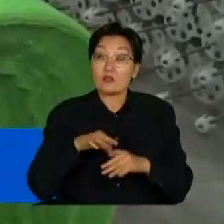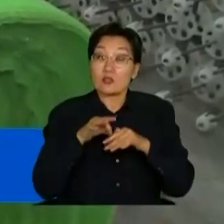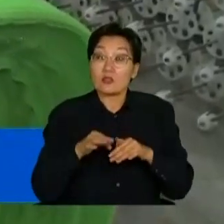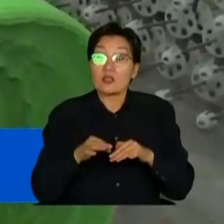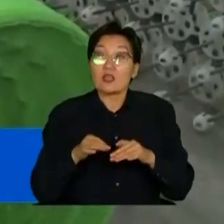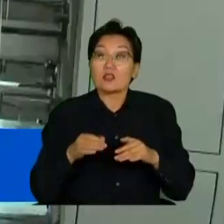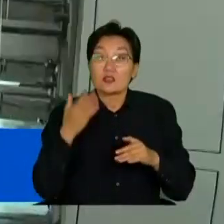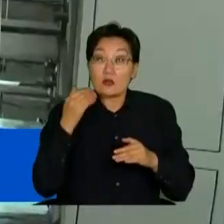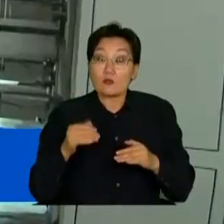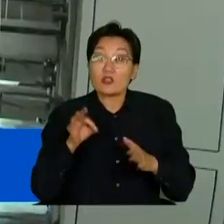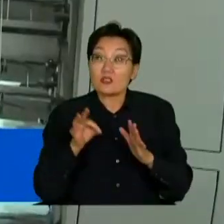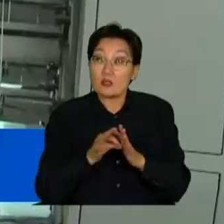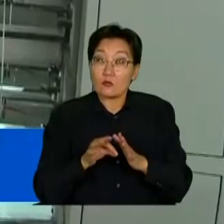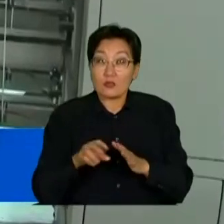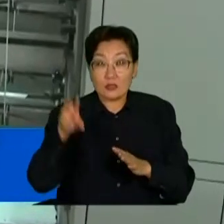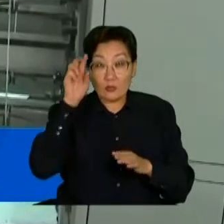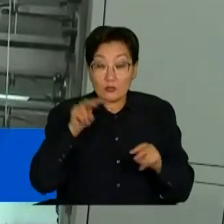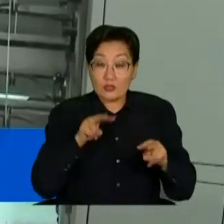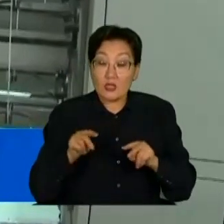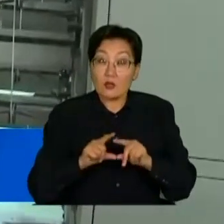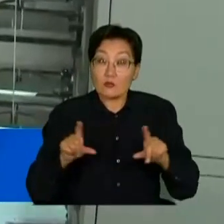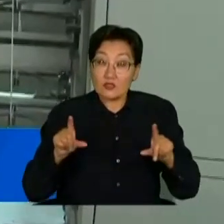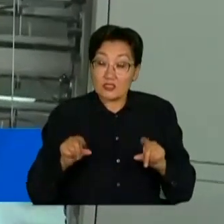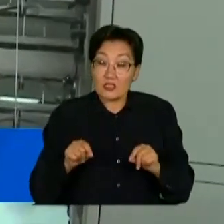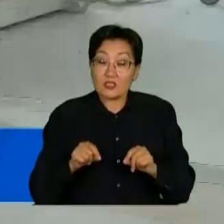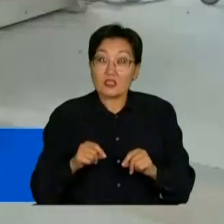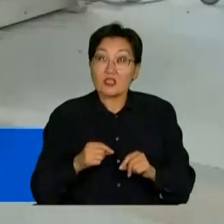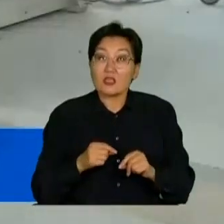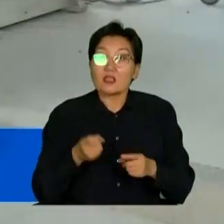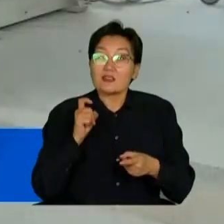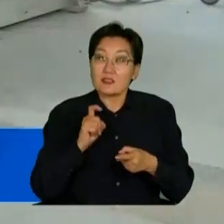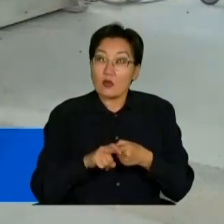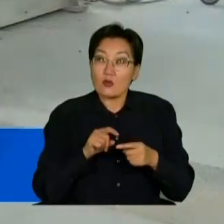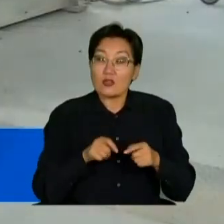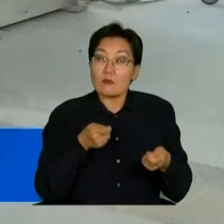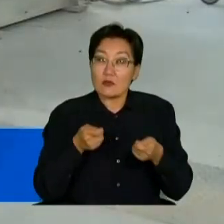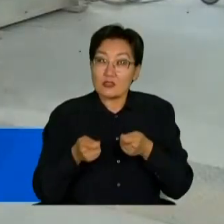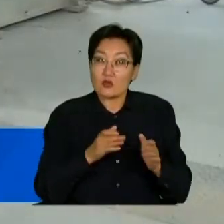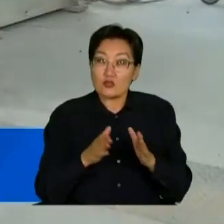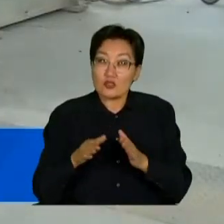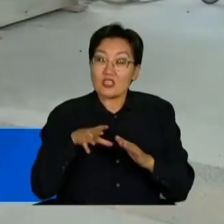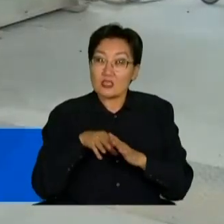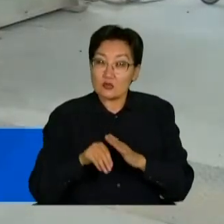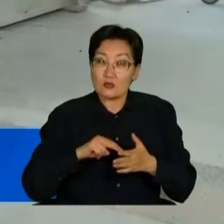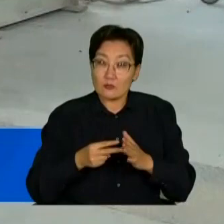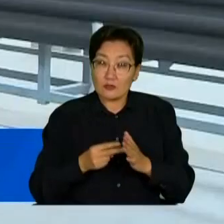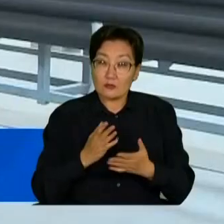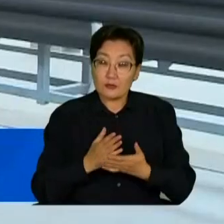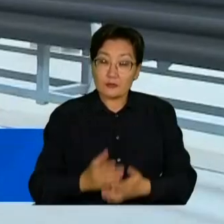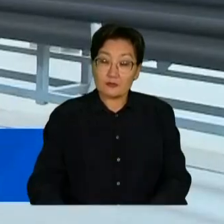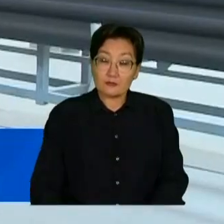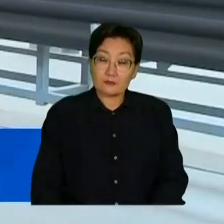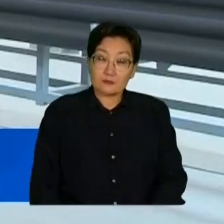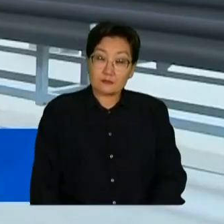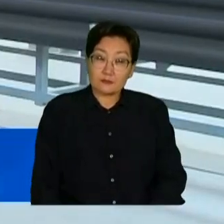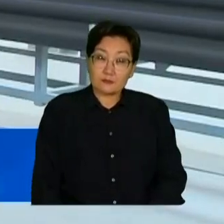жеңілдету мақсатында үкімет қадағалау саласында тәуелді басқару жүйесін енгізуді қолға алған. Кәмшат Мұхамеджан, Нұрлан Өтегенов, Алматы